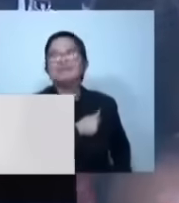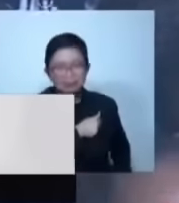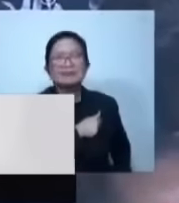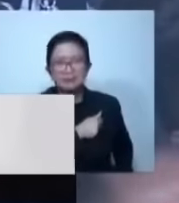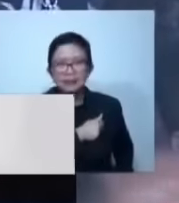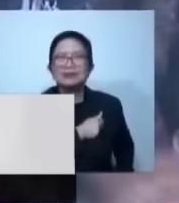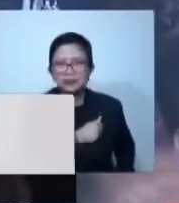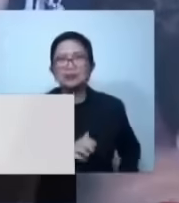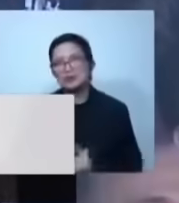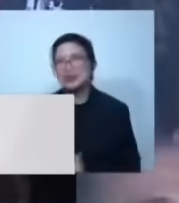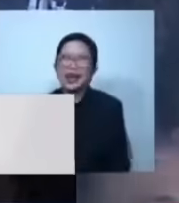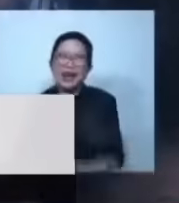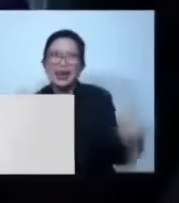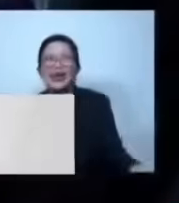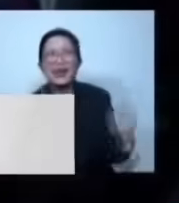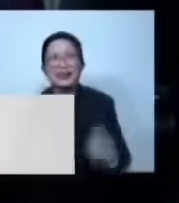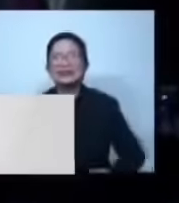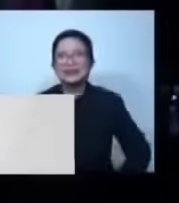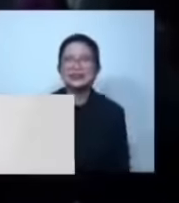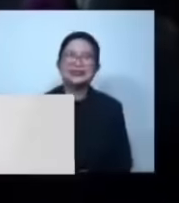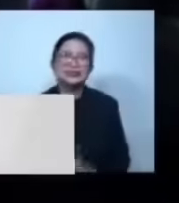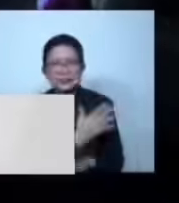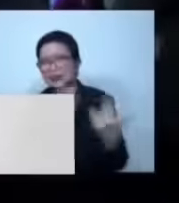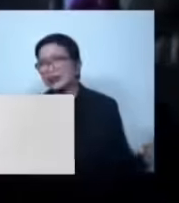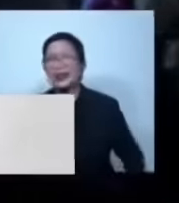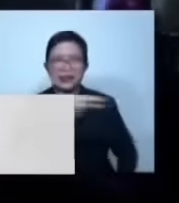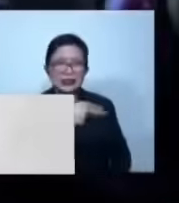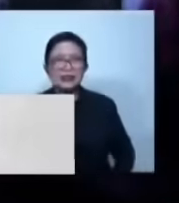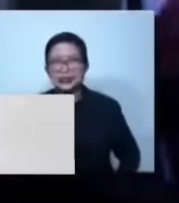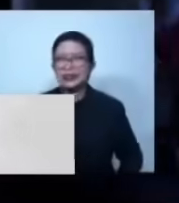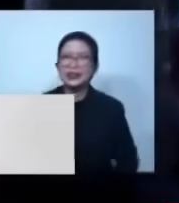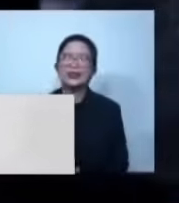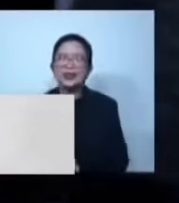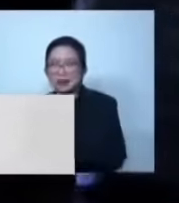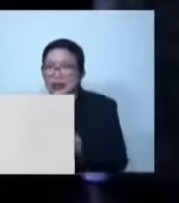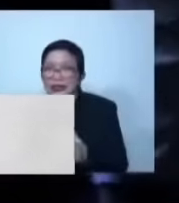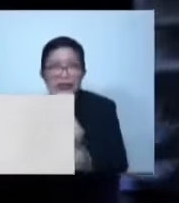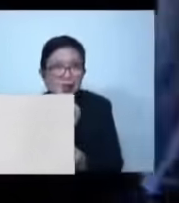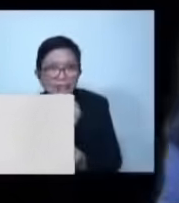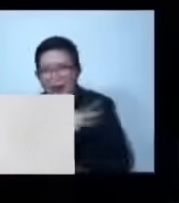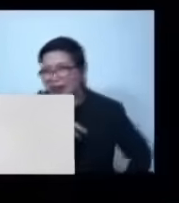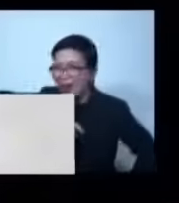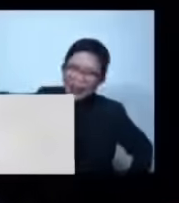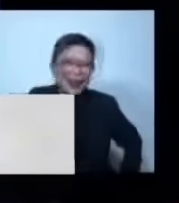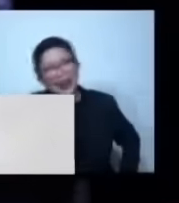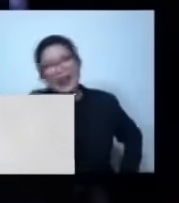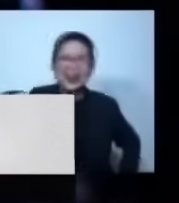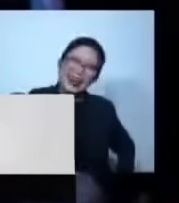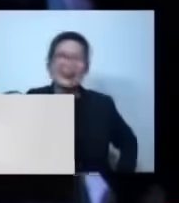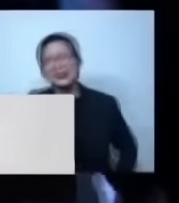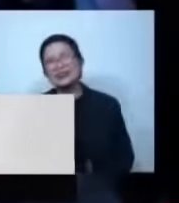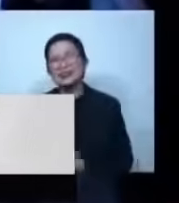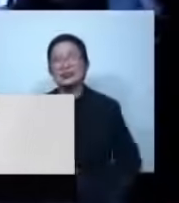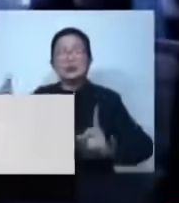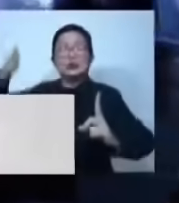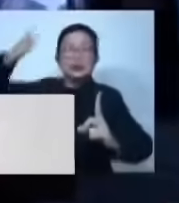bangsa Ayo rakyat Indonesia bersatu langkahkan kaki